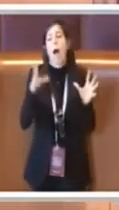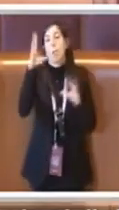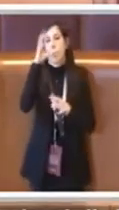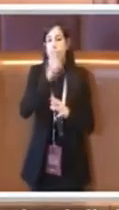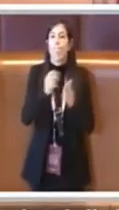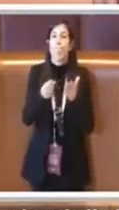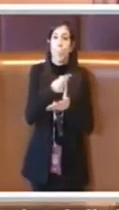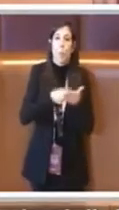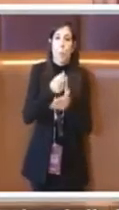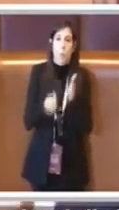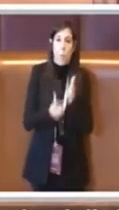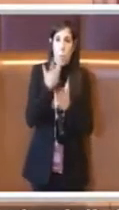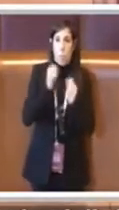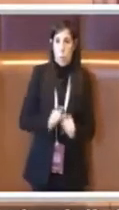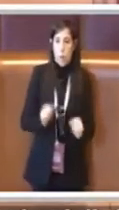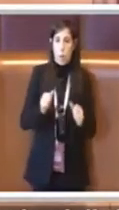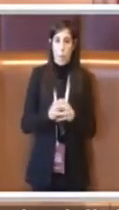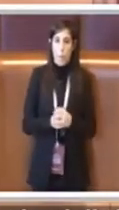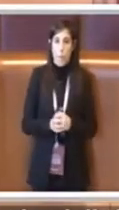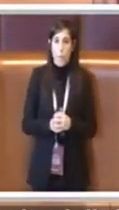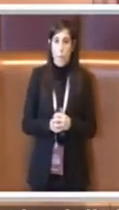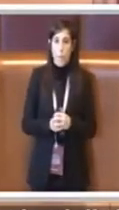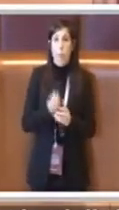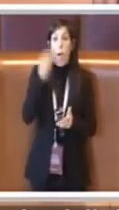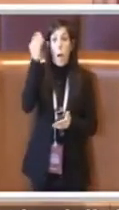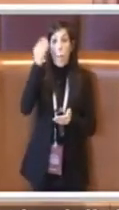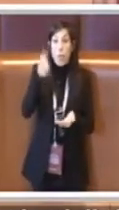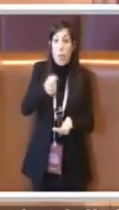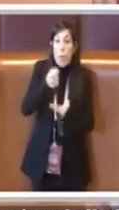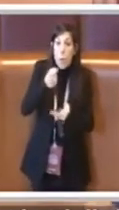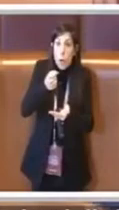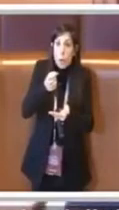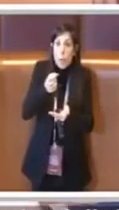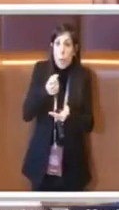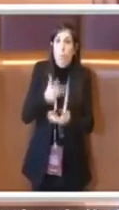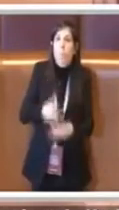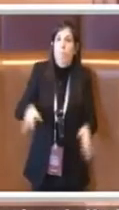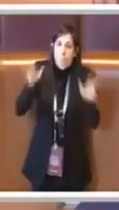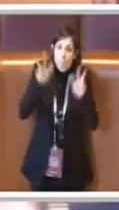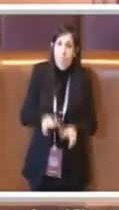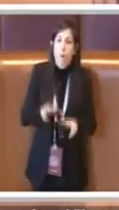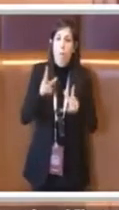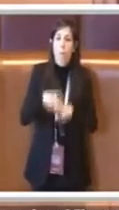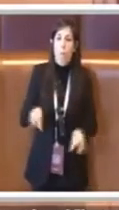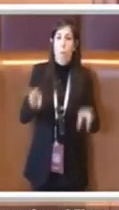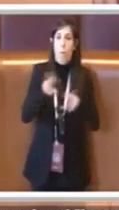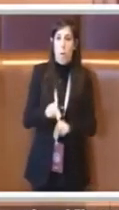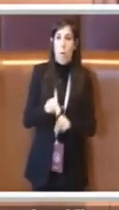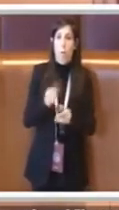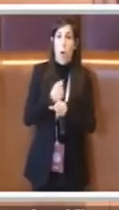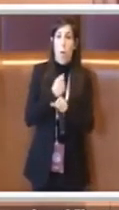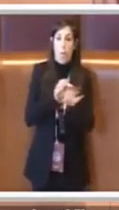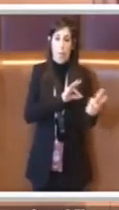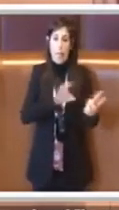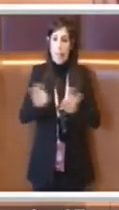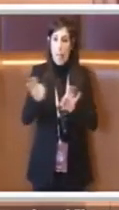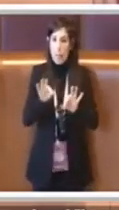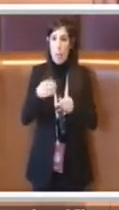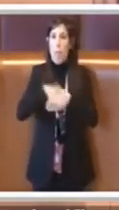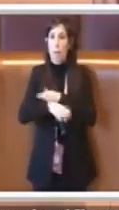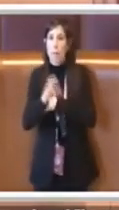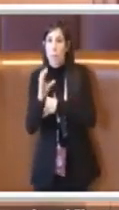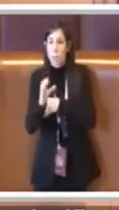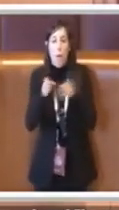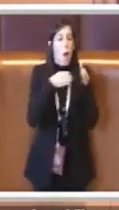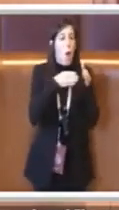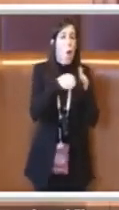sulla nostra città. Penso quindi ai fondi che abbiamo rinnovato sulle grandi opere strategiche, penso alla metro C, penso ai